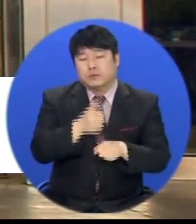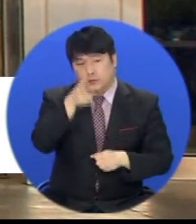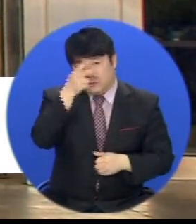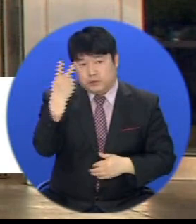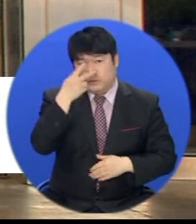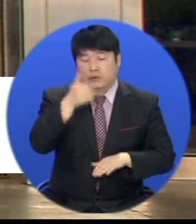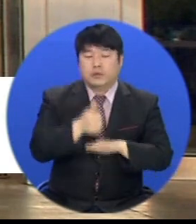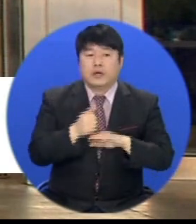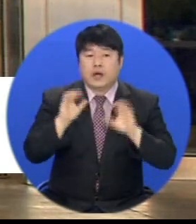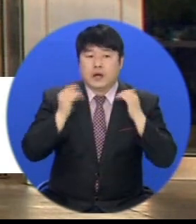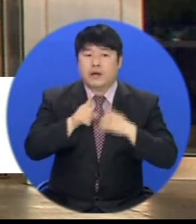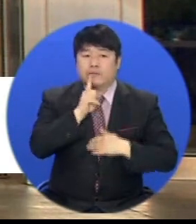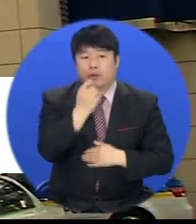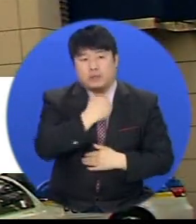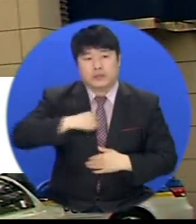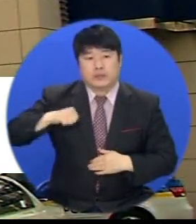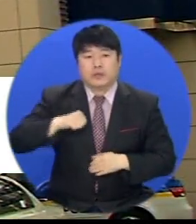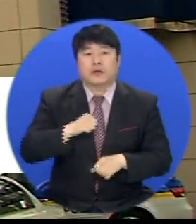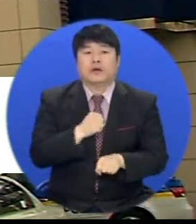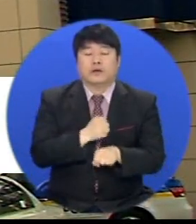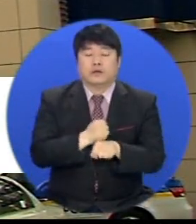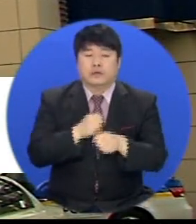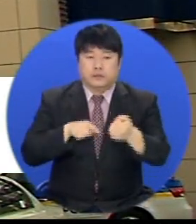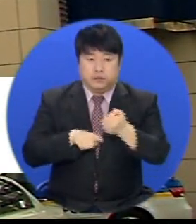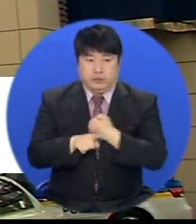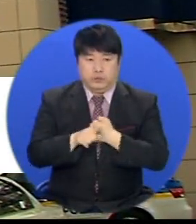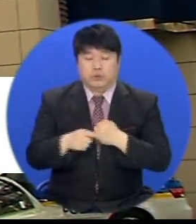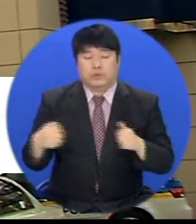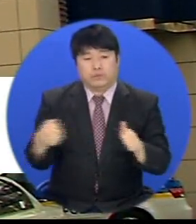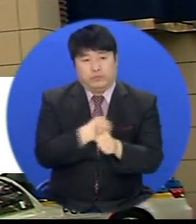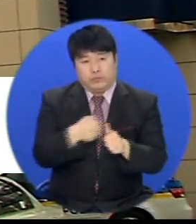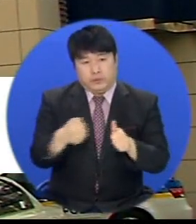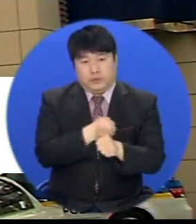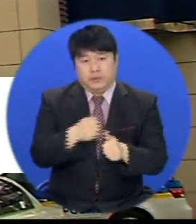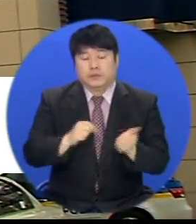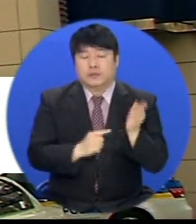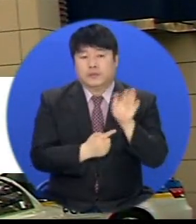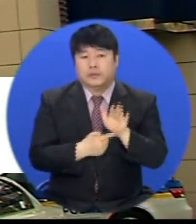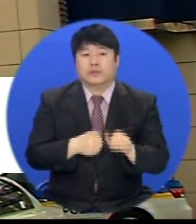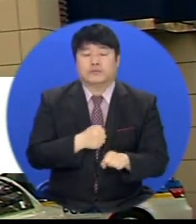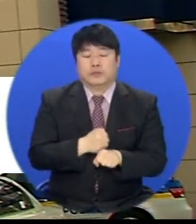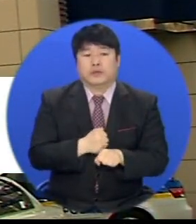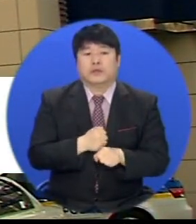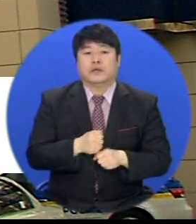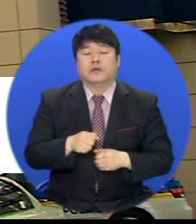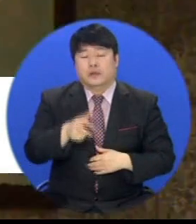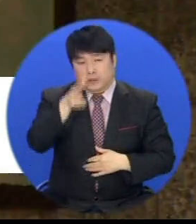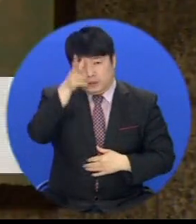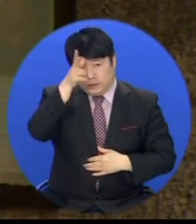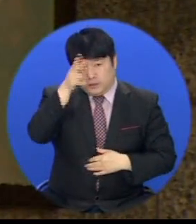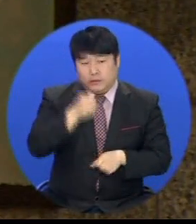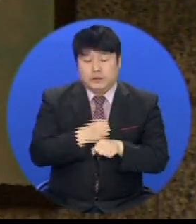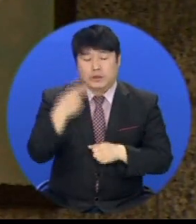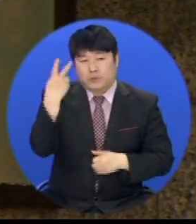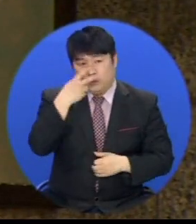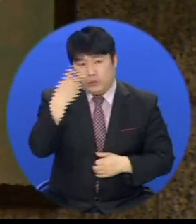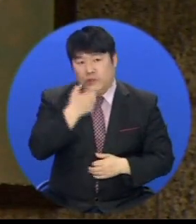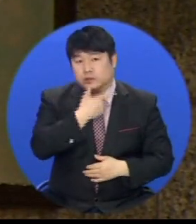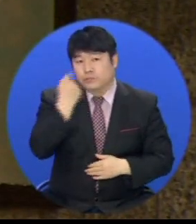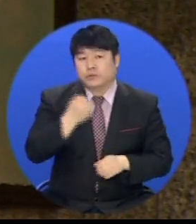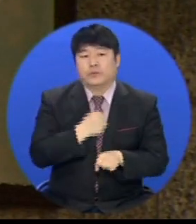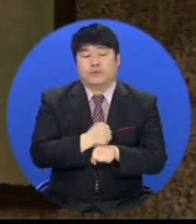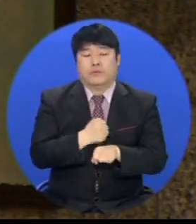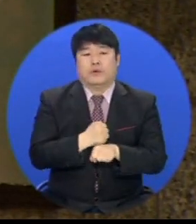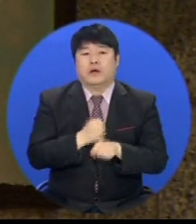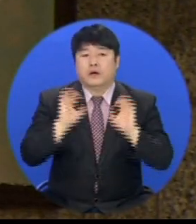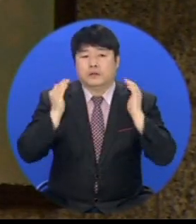김 씨는 아이들이 말을 잘 듣지 않는다는 이유로 폭행한 것으로 드러났습니다. 경찰은 관리 감독을 소홀히 한